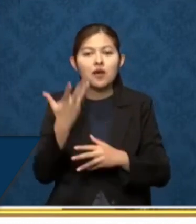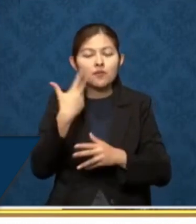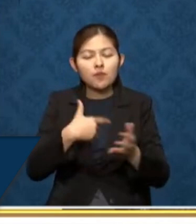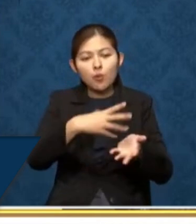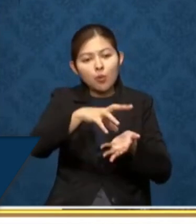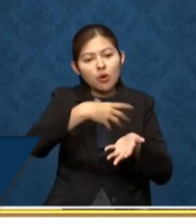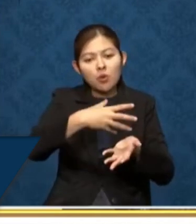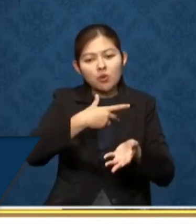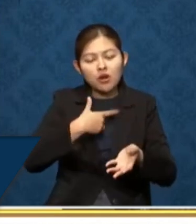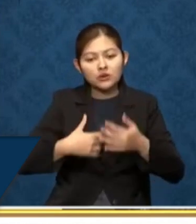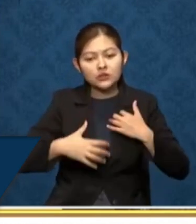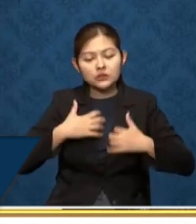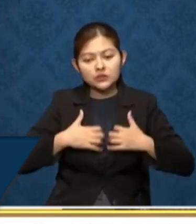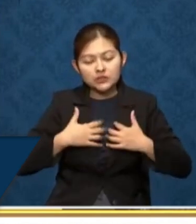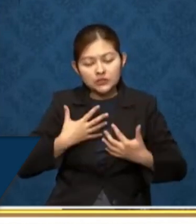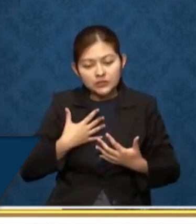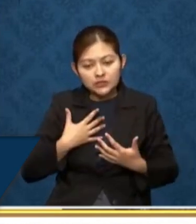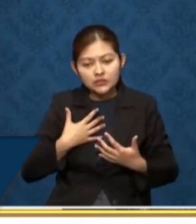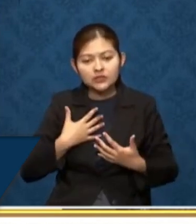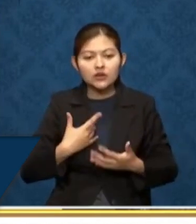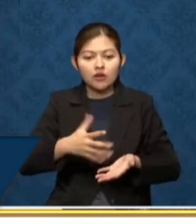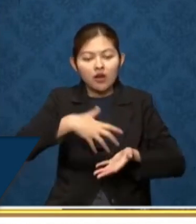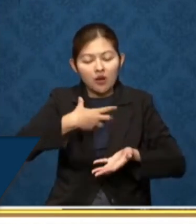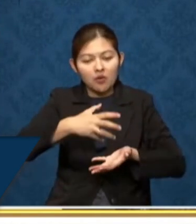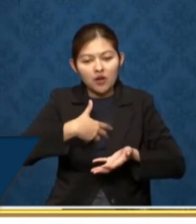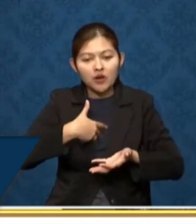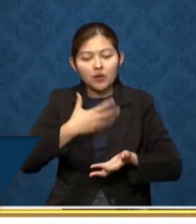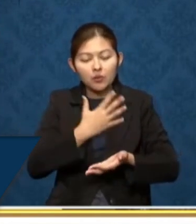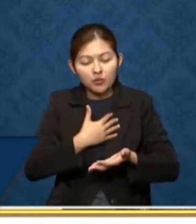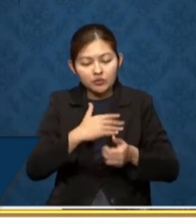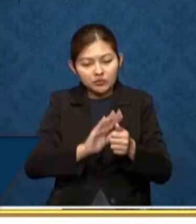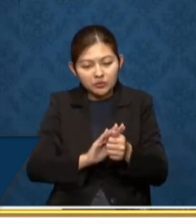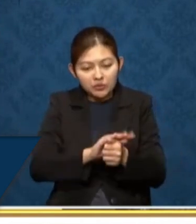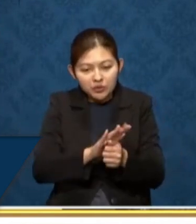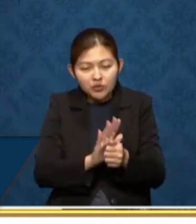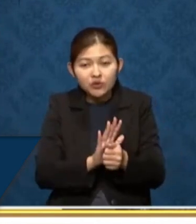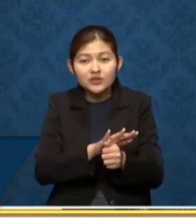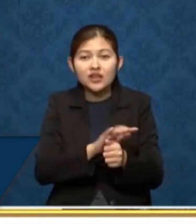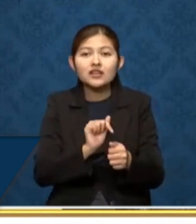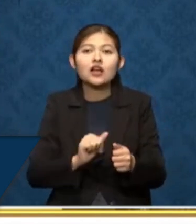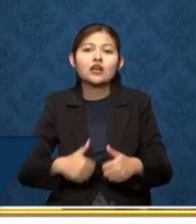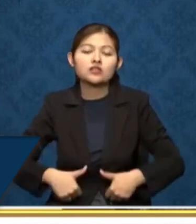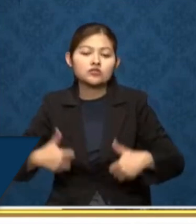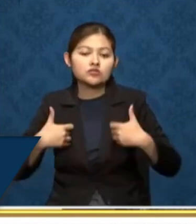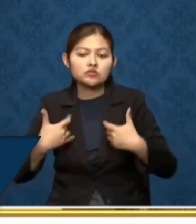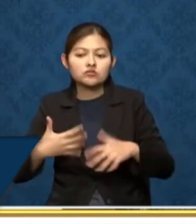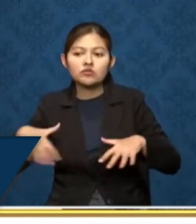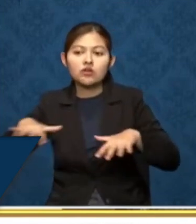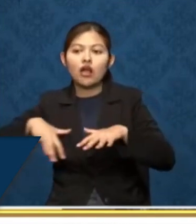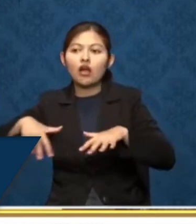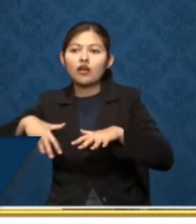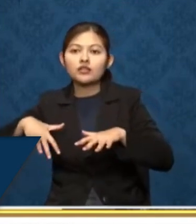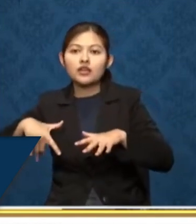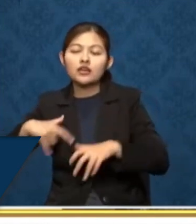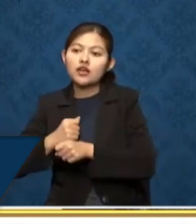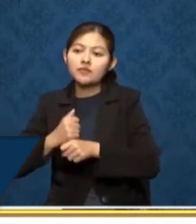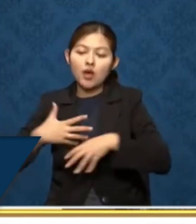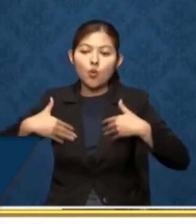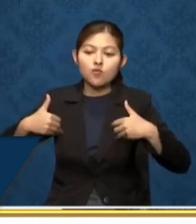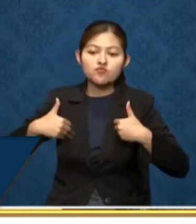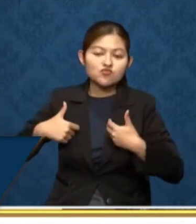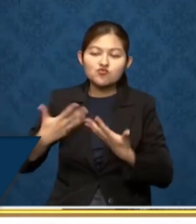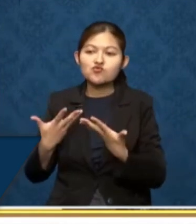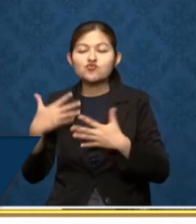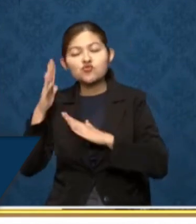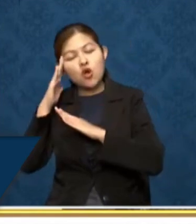ฟังแล้วนะคะมันทำให้ดิฉันสะท้อนเลยค่ะว่าคนพวกนี้แทบจะไม่ได้ใช้ชีวิตเฉกเช่นมนุษย์คนหนึ่งค่ะเขาใ